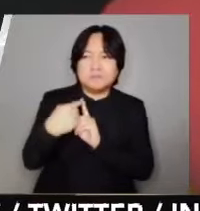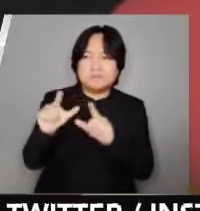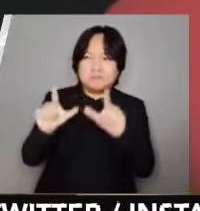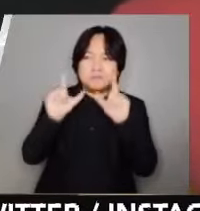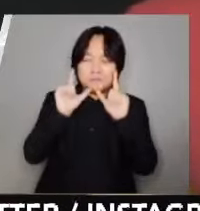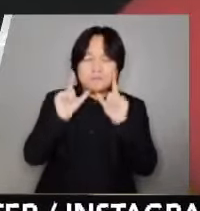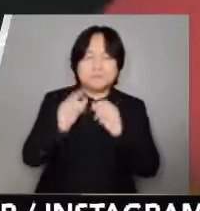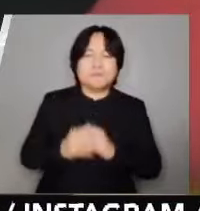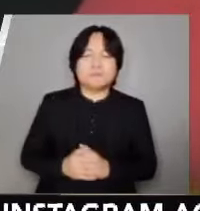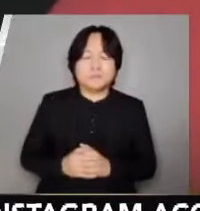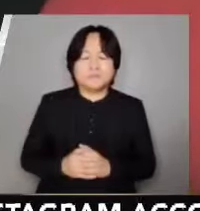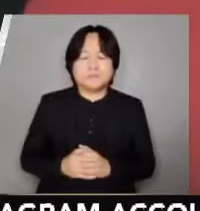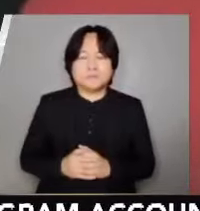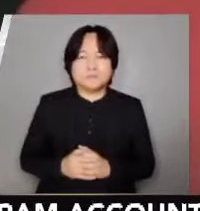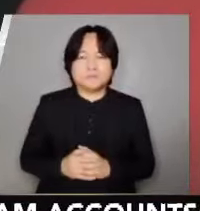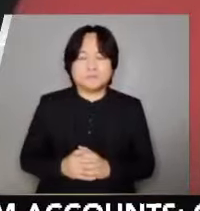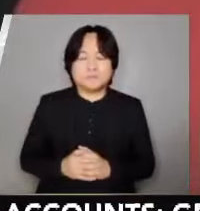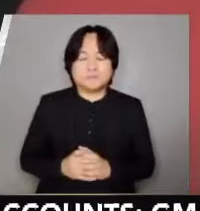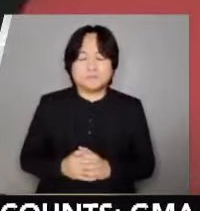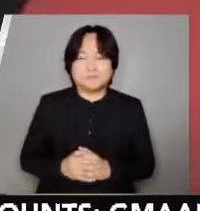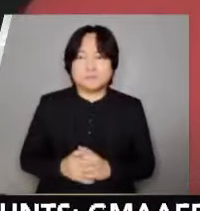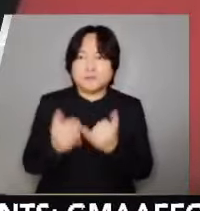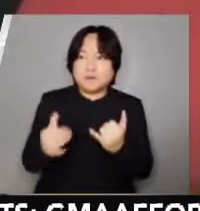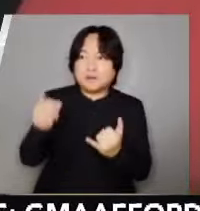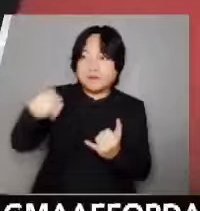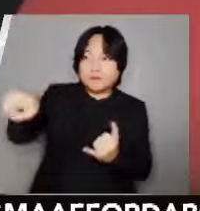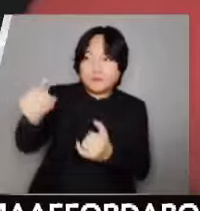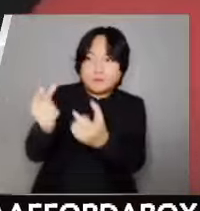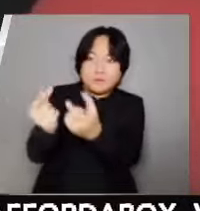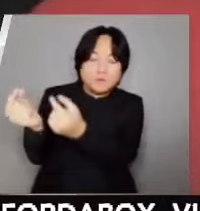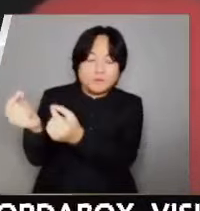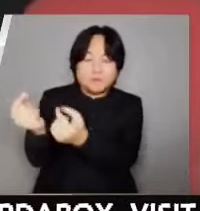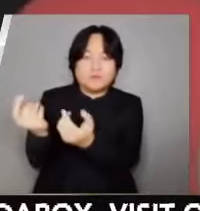kung ano yung ginagawa nila ngayon dyan sa loob, yan yung